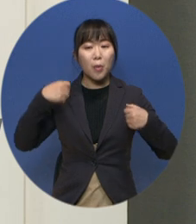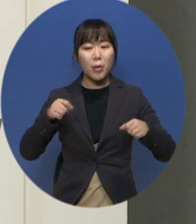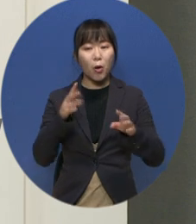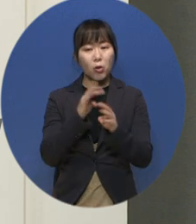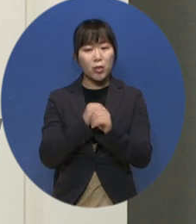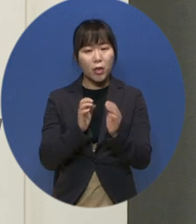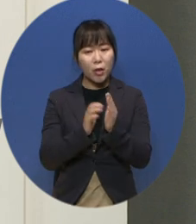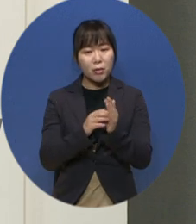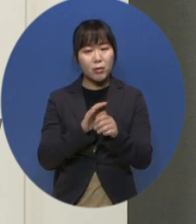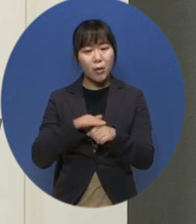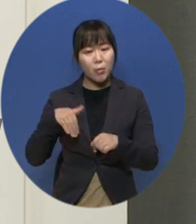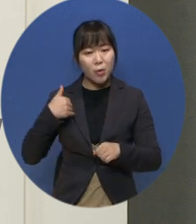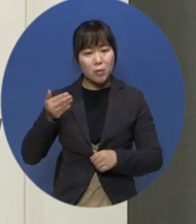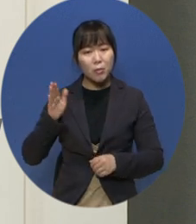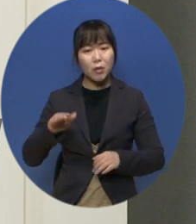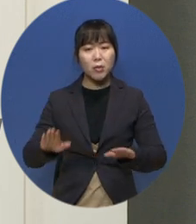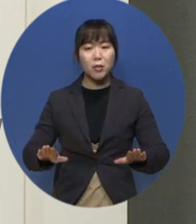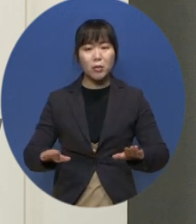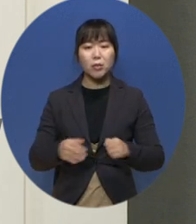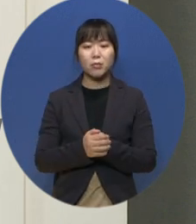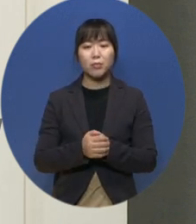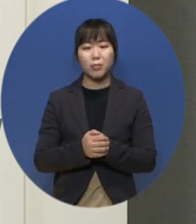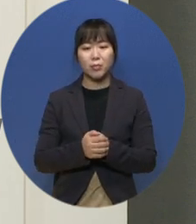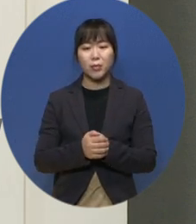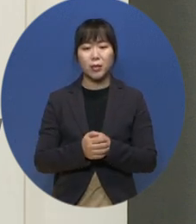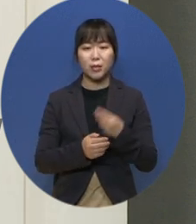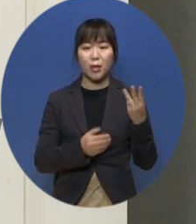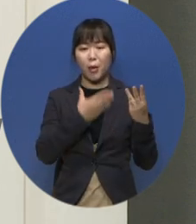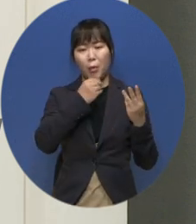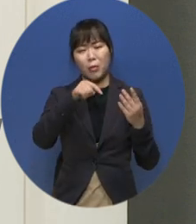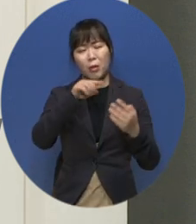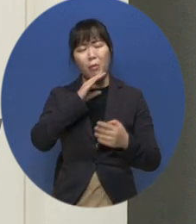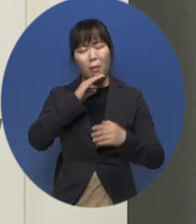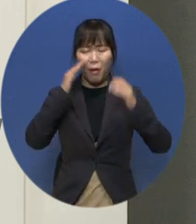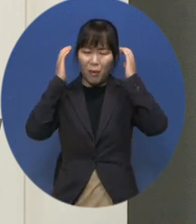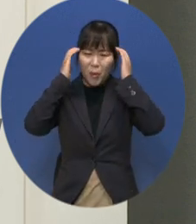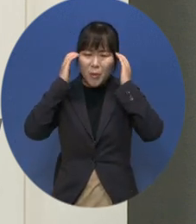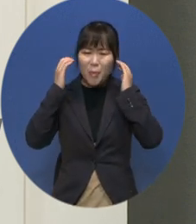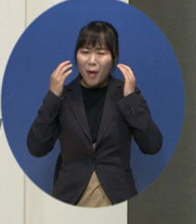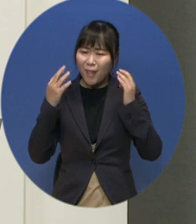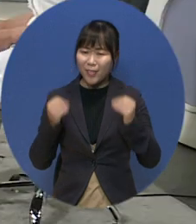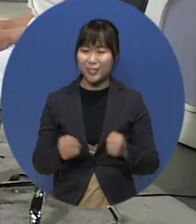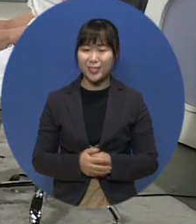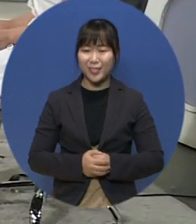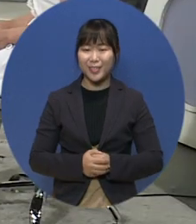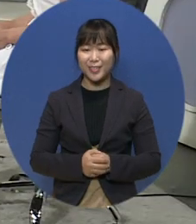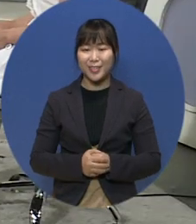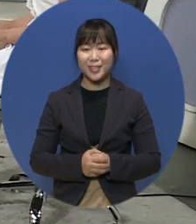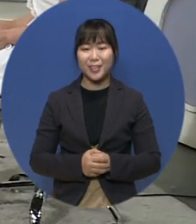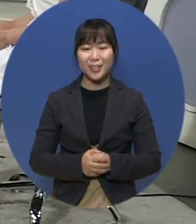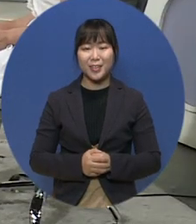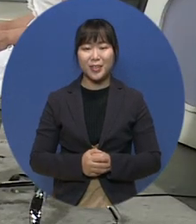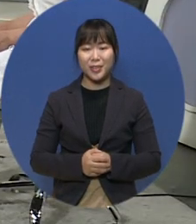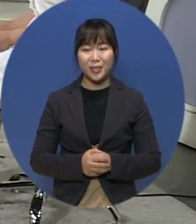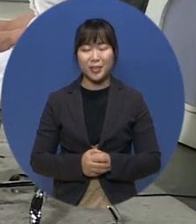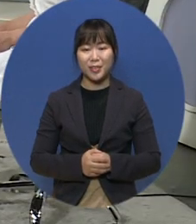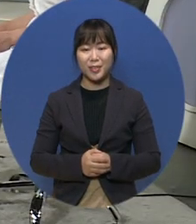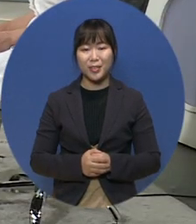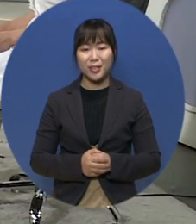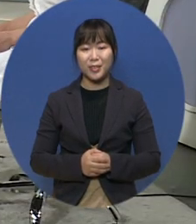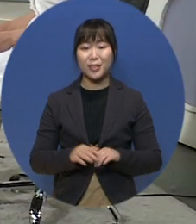언제까지인지는 모르겠지만은 이 삼복 중에 참 애먹겠어요. 예. 예. 아, 뭐 바로